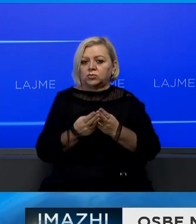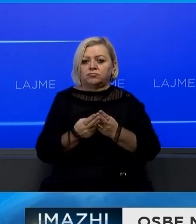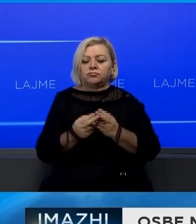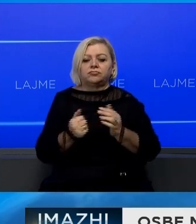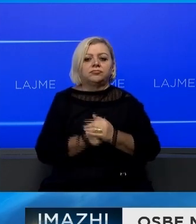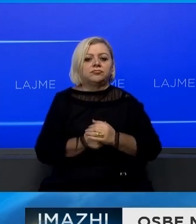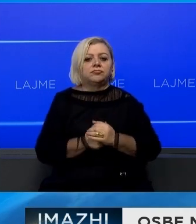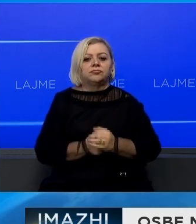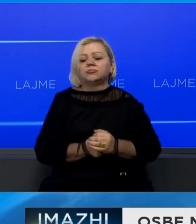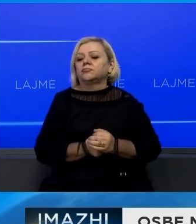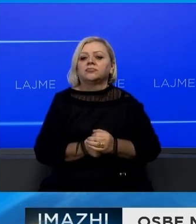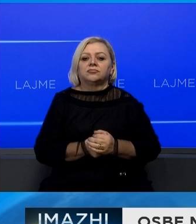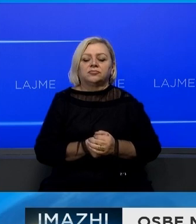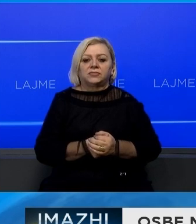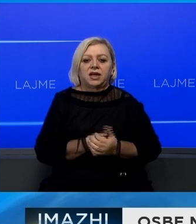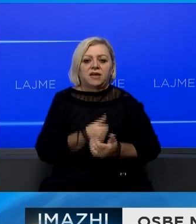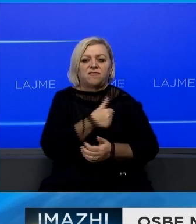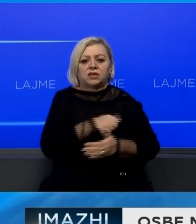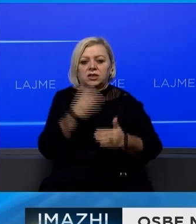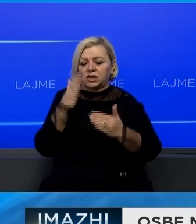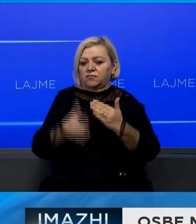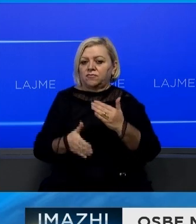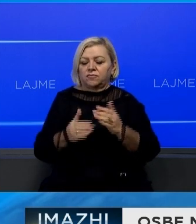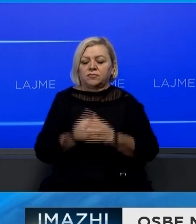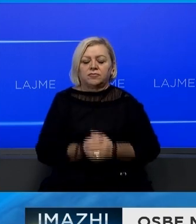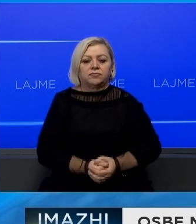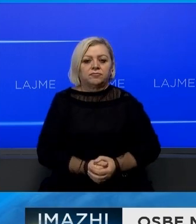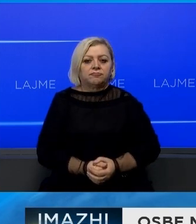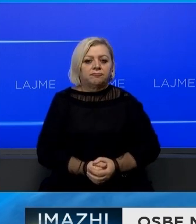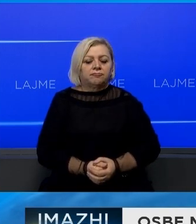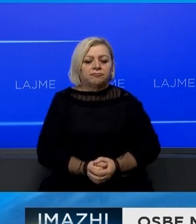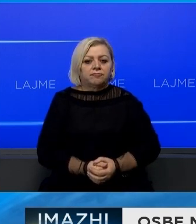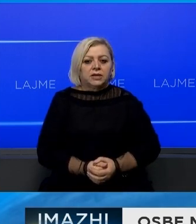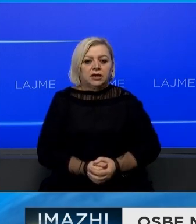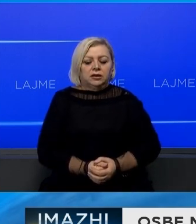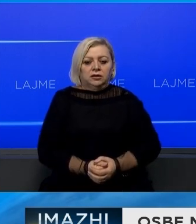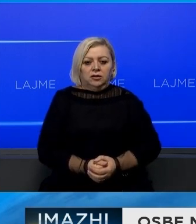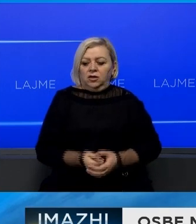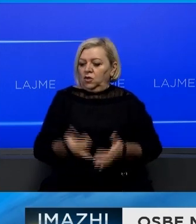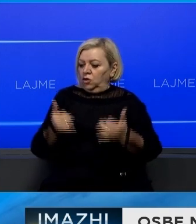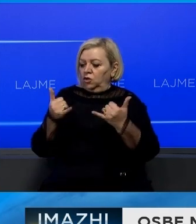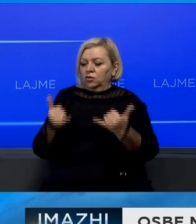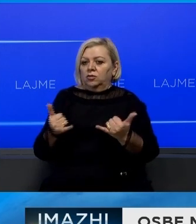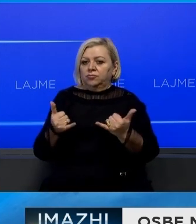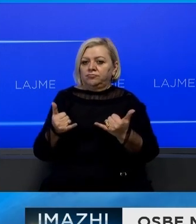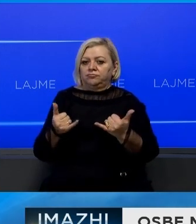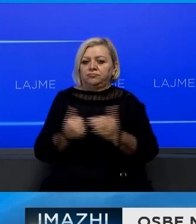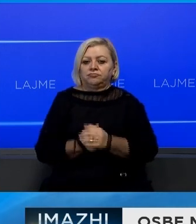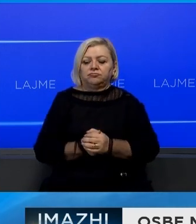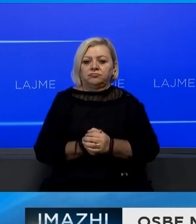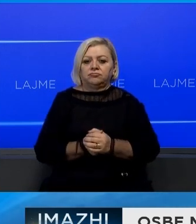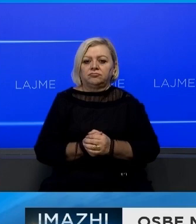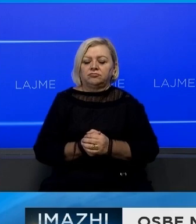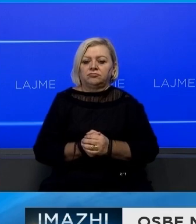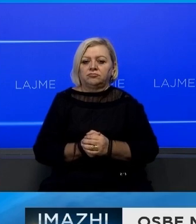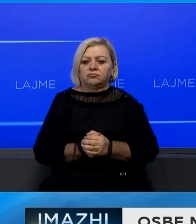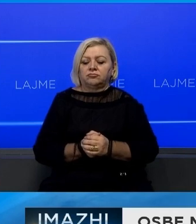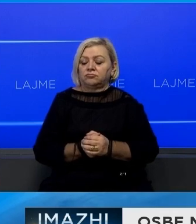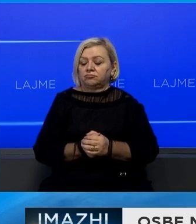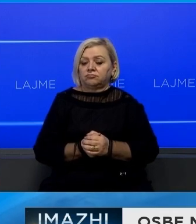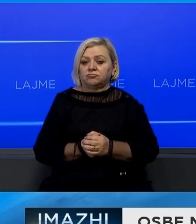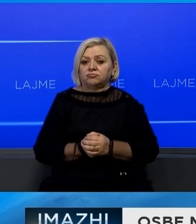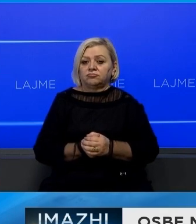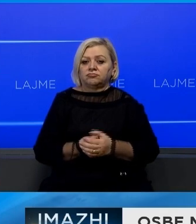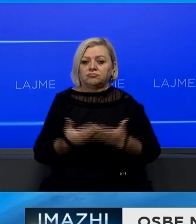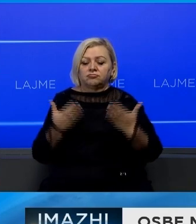pozita në vitet e fundit. Dhe kjo absolutisht nuk mund të merret si mirëqen,